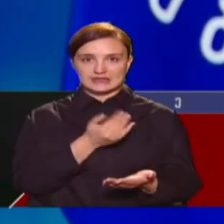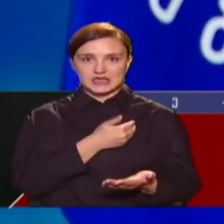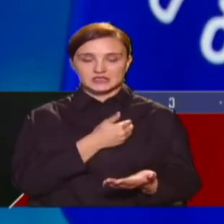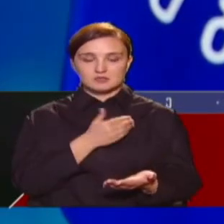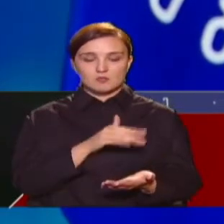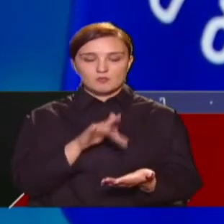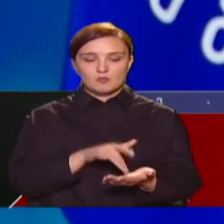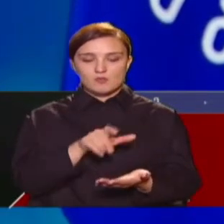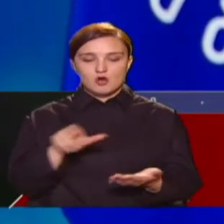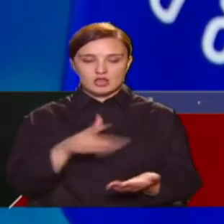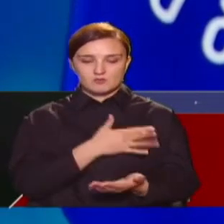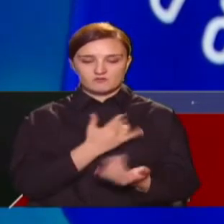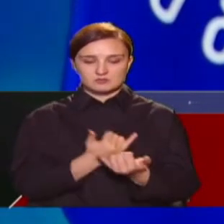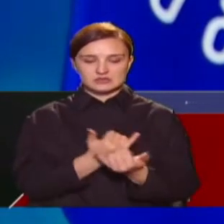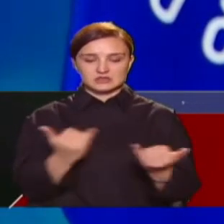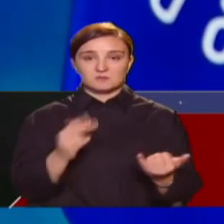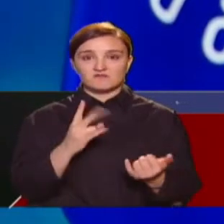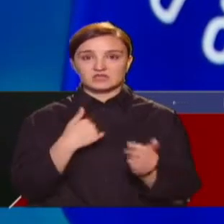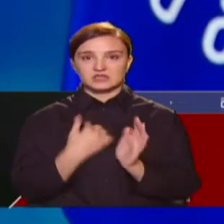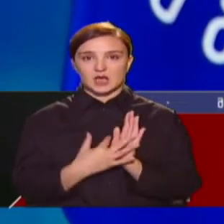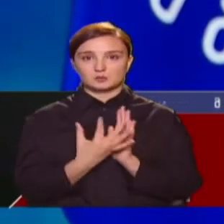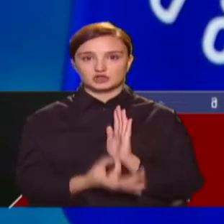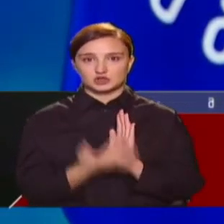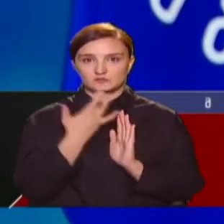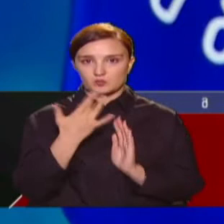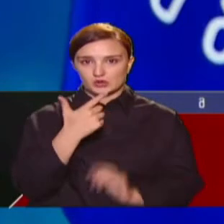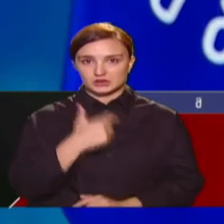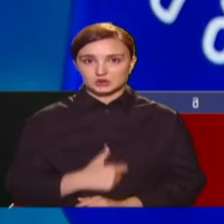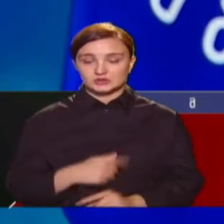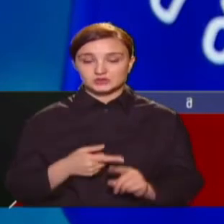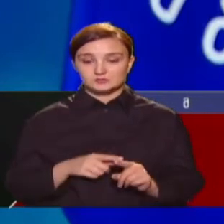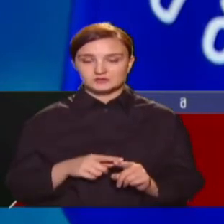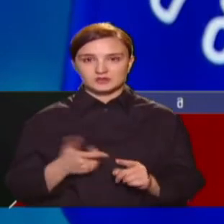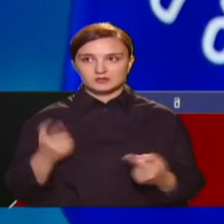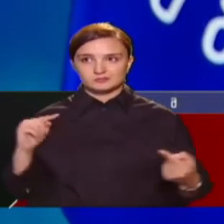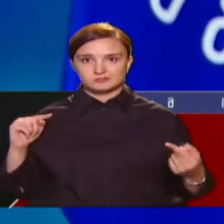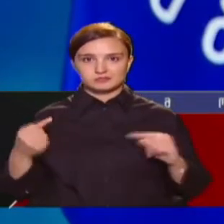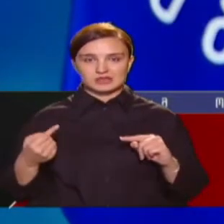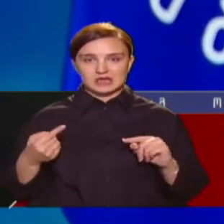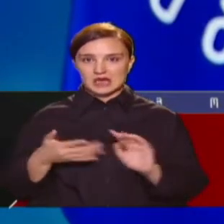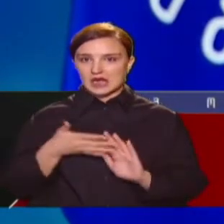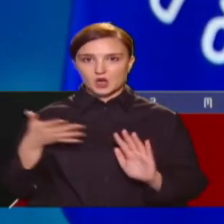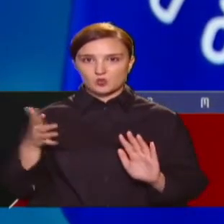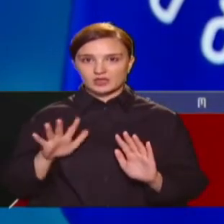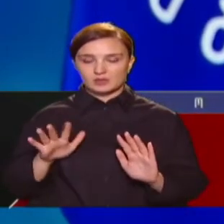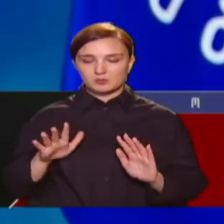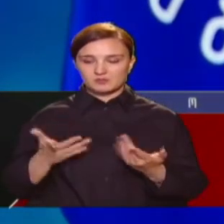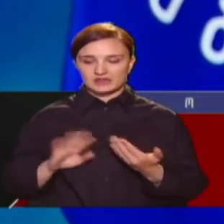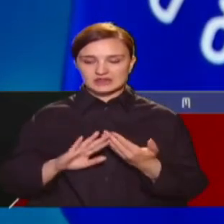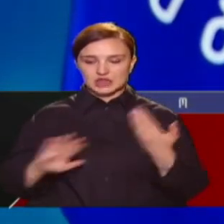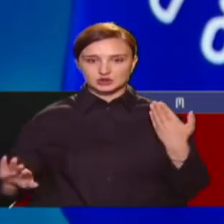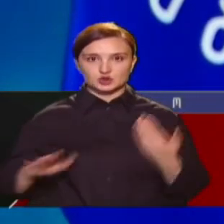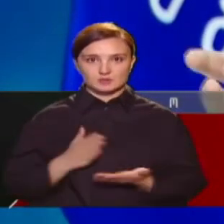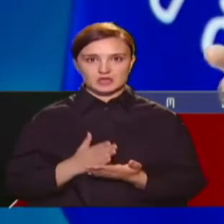მოქალაქეებს, ვინც ისინი აირჩიეს. ნახეთ, რამხელა გაუგებრობა და რამხელა დაშორება